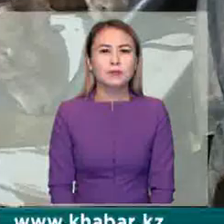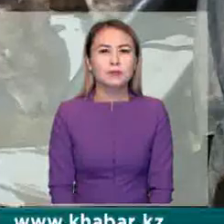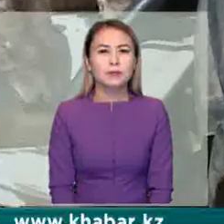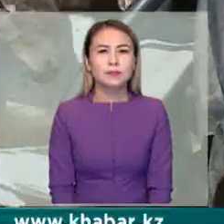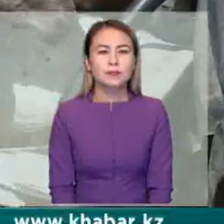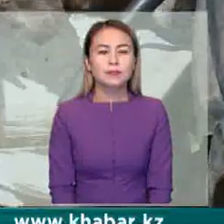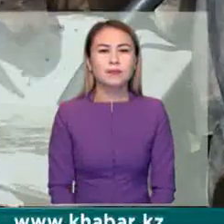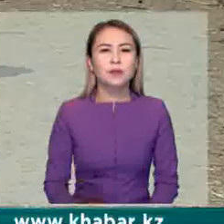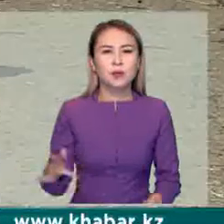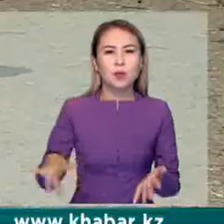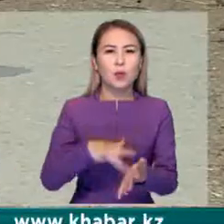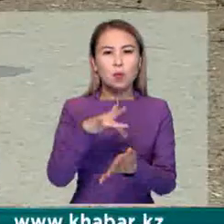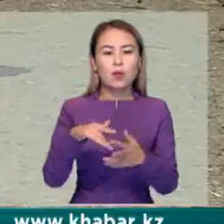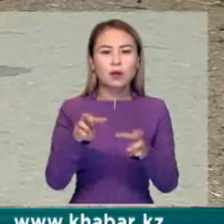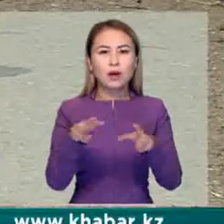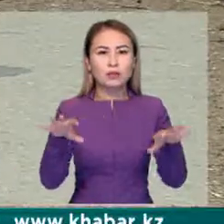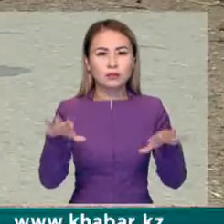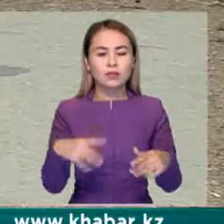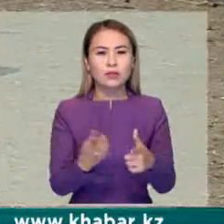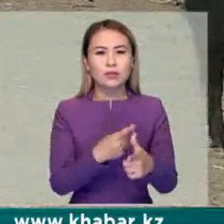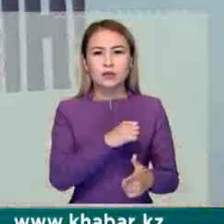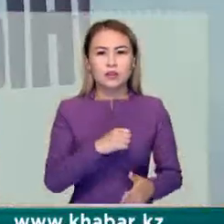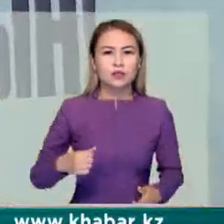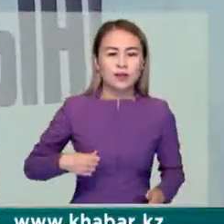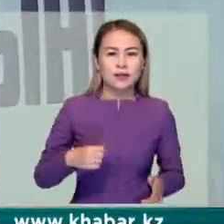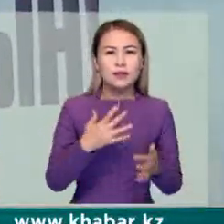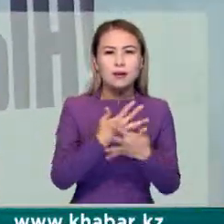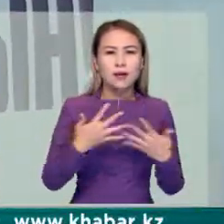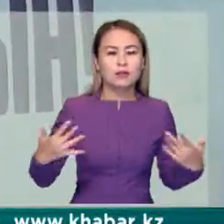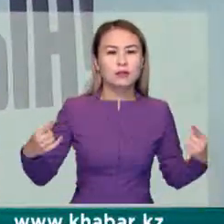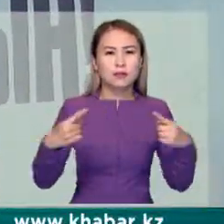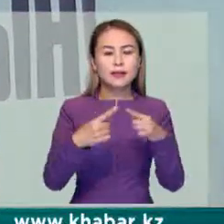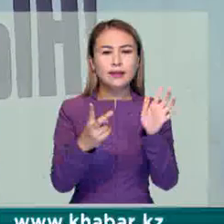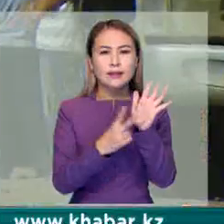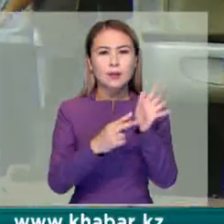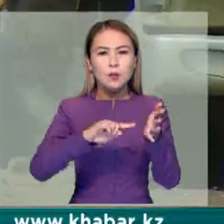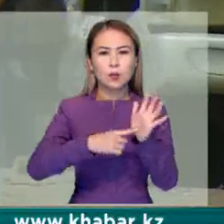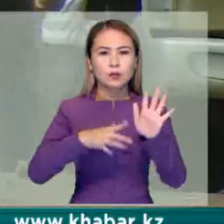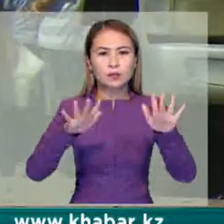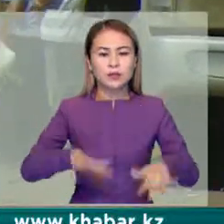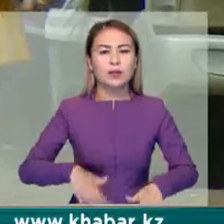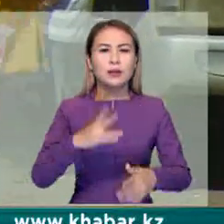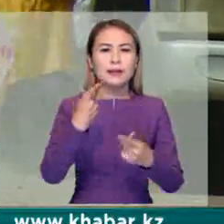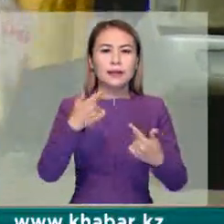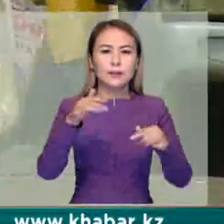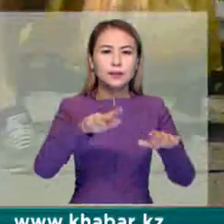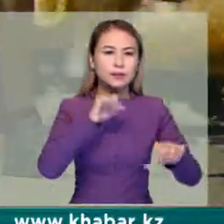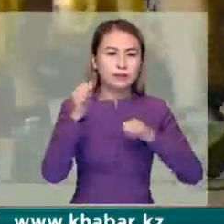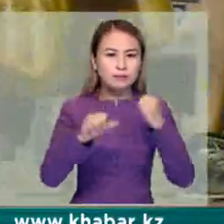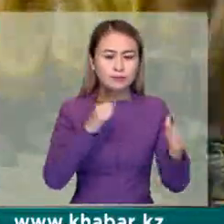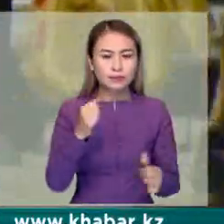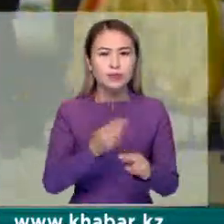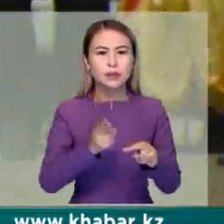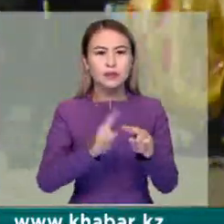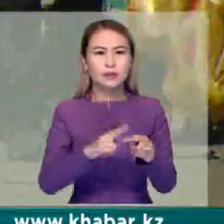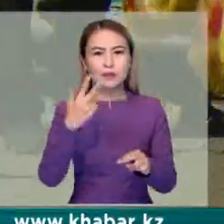Қалалық әкімдіктің ұйымдастыруымен бас шаһарда арнайы орындар 7 жерге белгіленген. Бұл күндері құрбан шалатын орындарда 30-дан астам имам